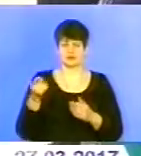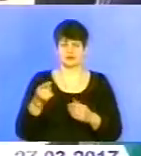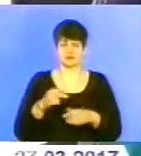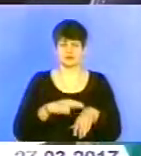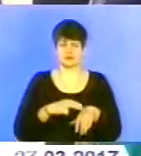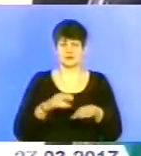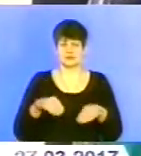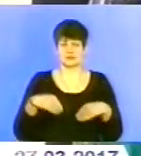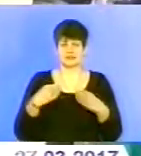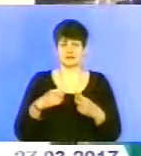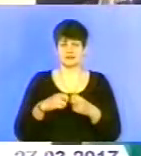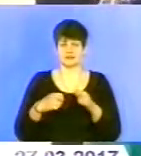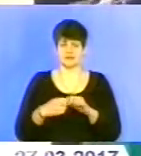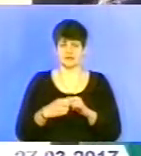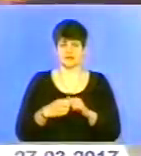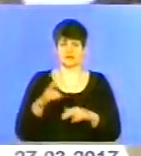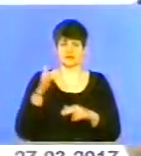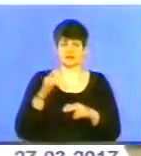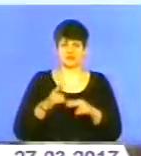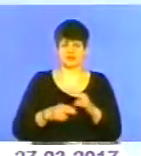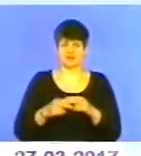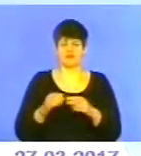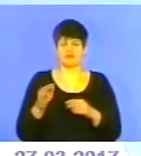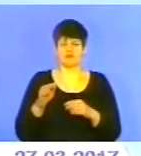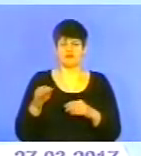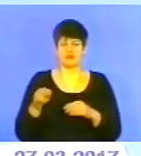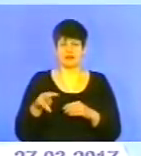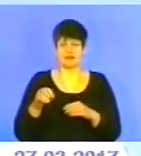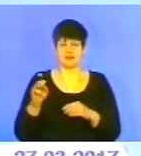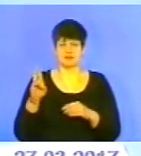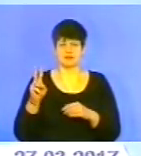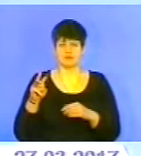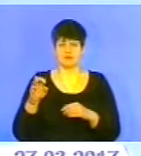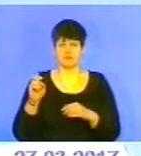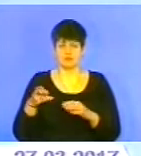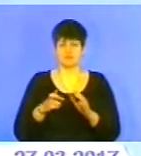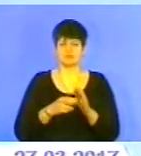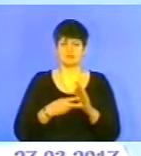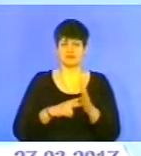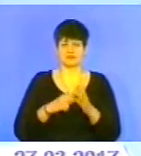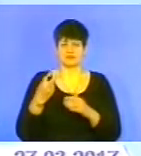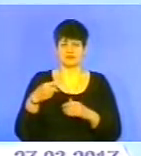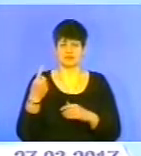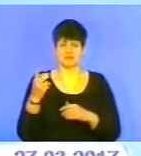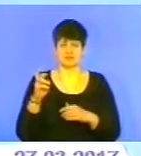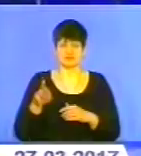естафету Івано-Франківську. Завершальний флешмоб з безпеки дорожнього руху запланований на 21 квітня у Києві.